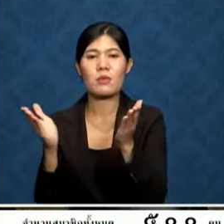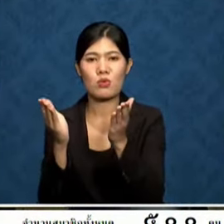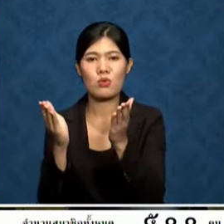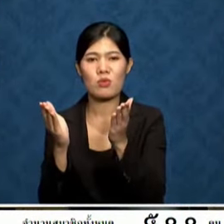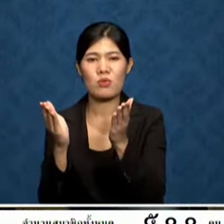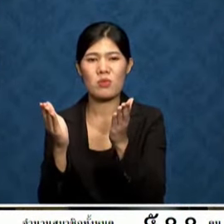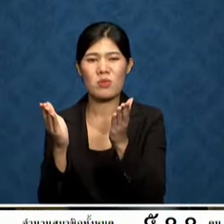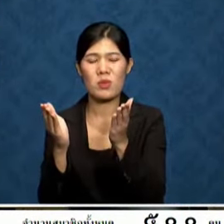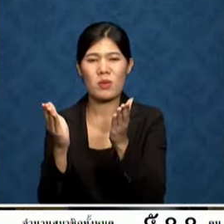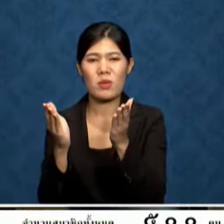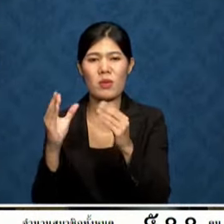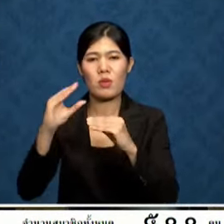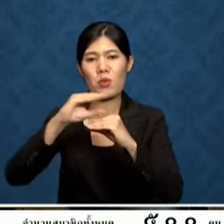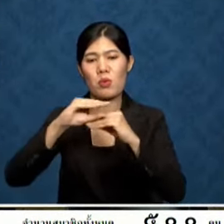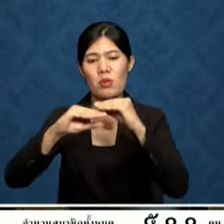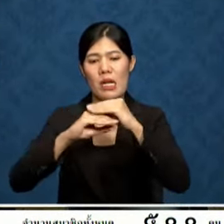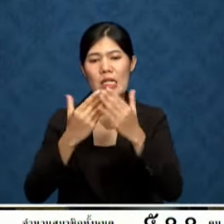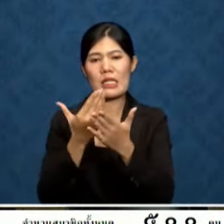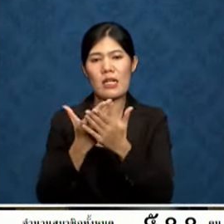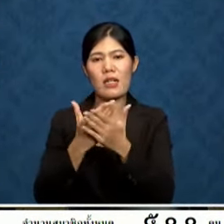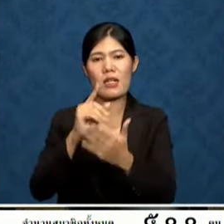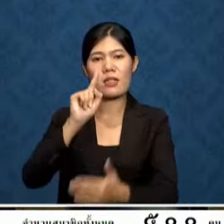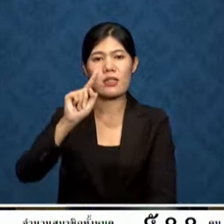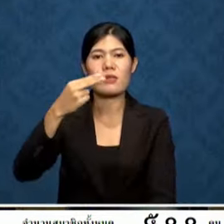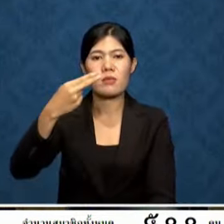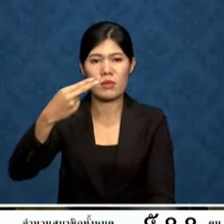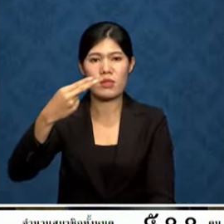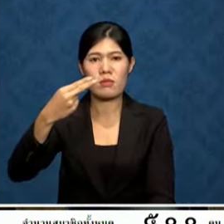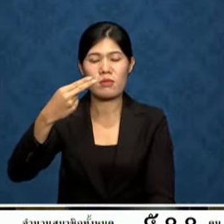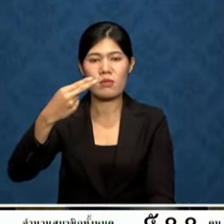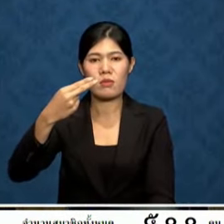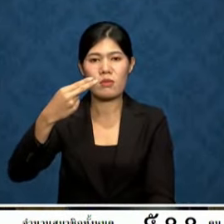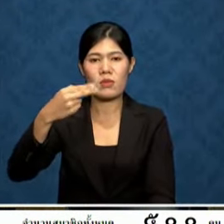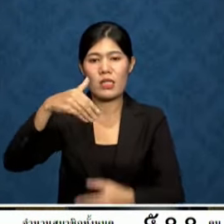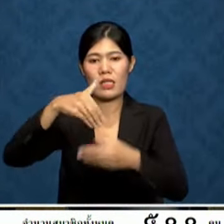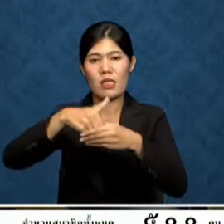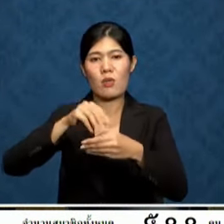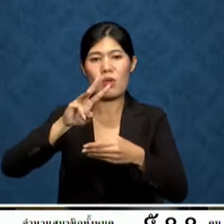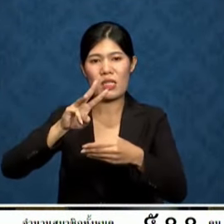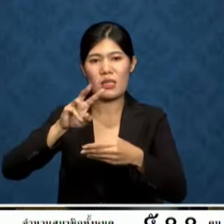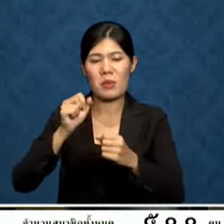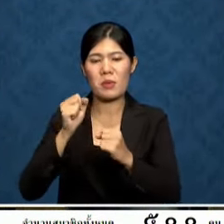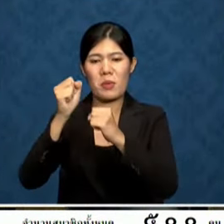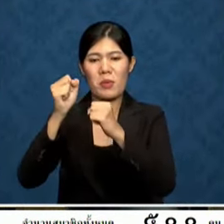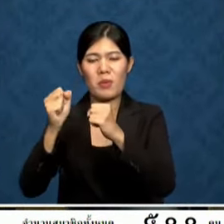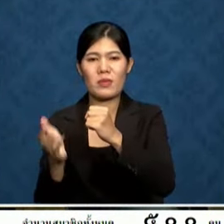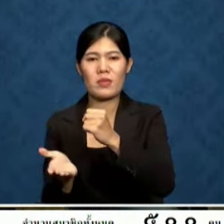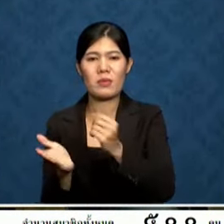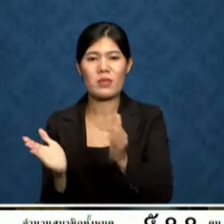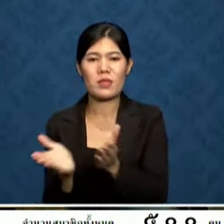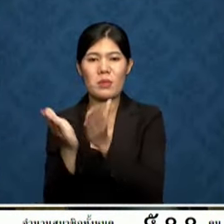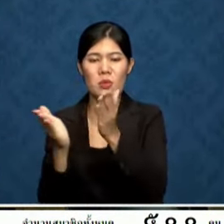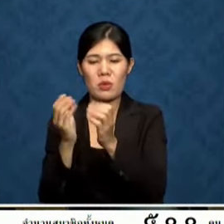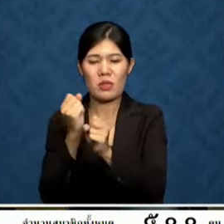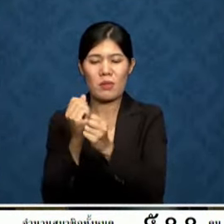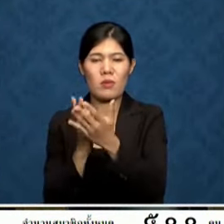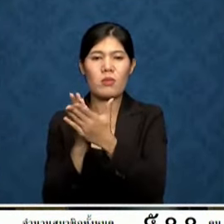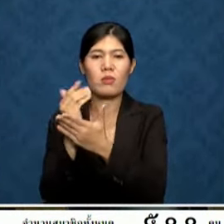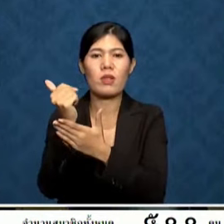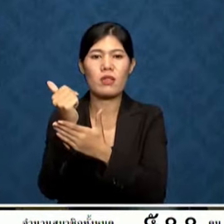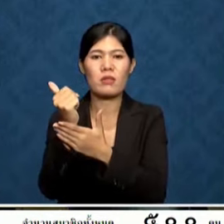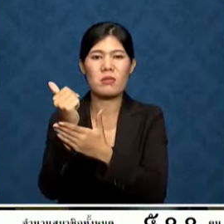จิอ wallet 10,000บาทนั้นทำให้ได้สำเร็จแล้วเรียกได้